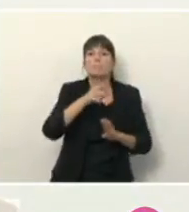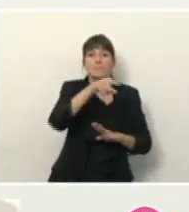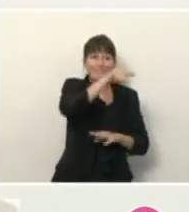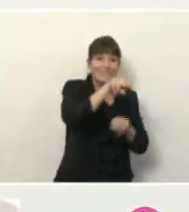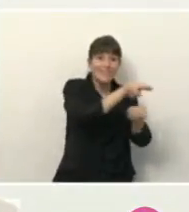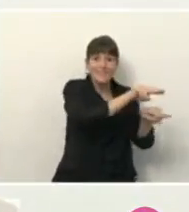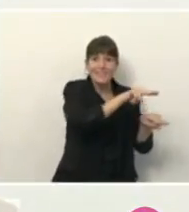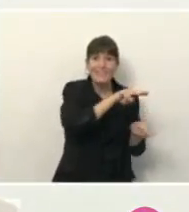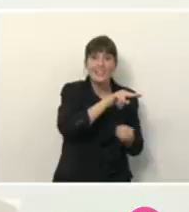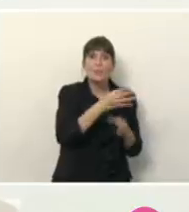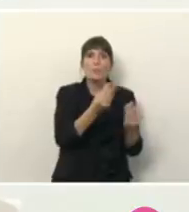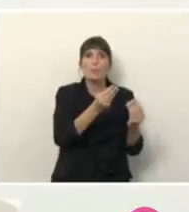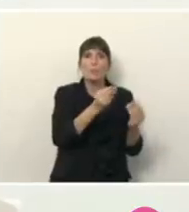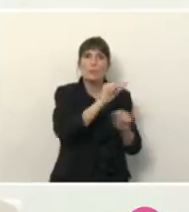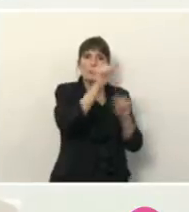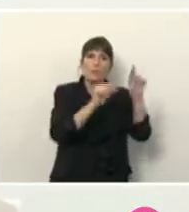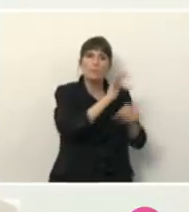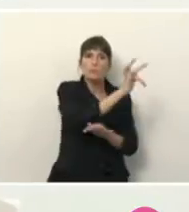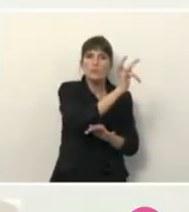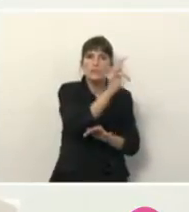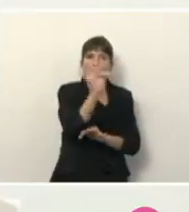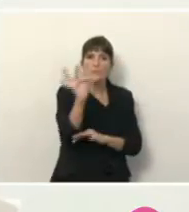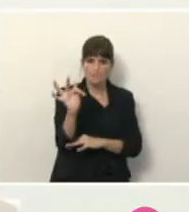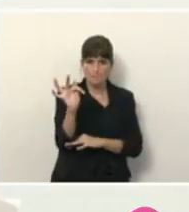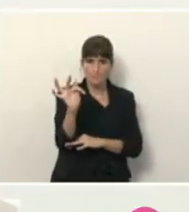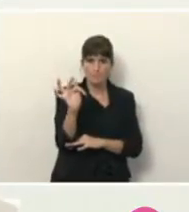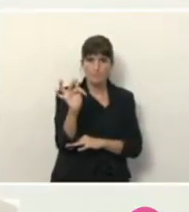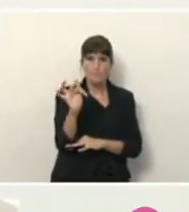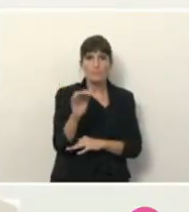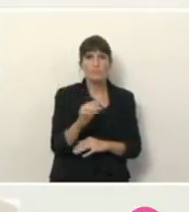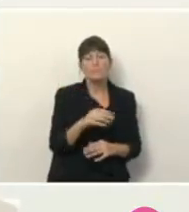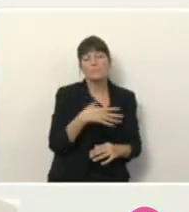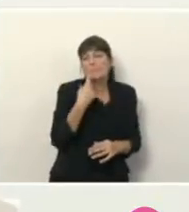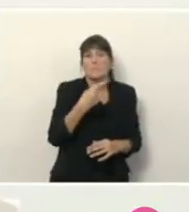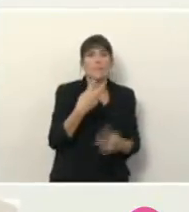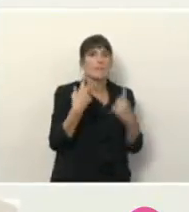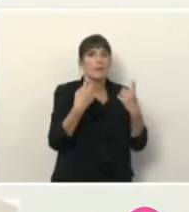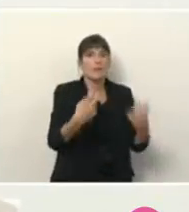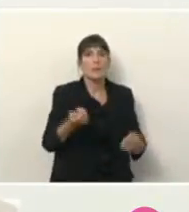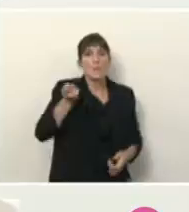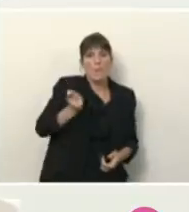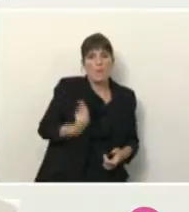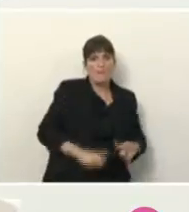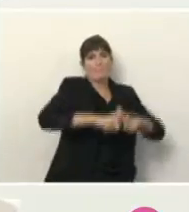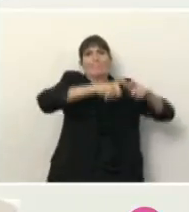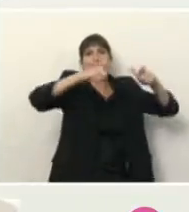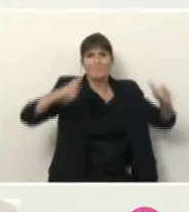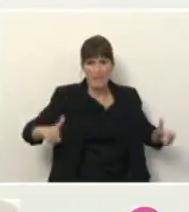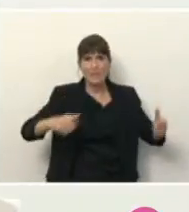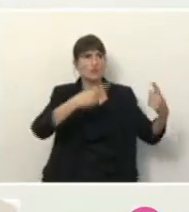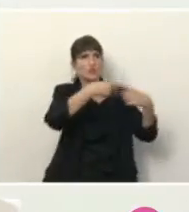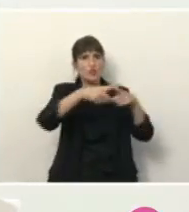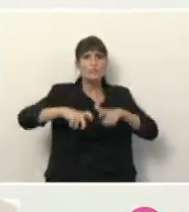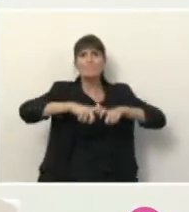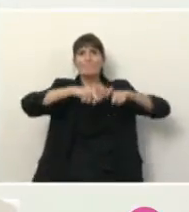la residència i que a més necessita de professionals extra i de suport logístic per donar atenció en